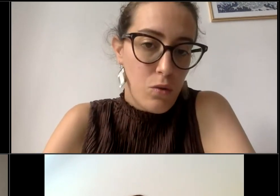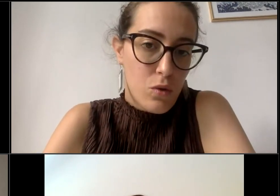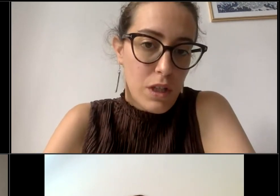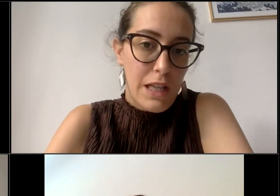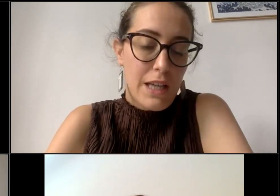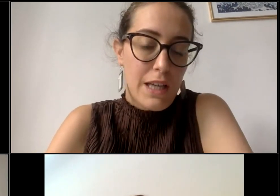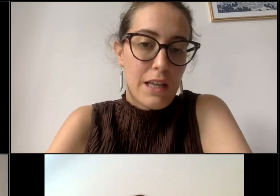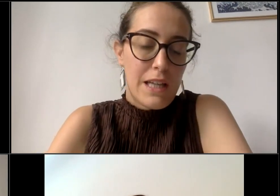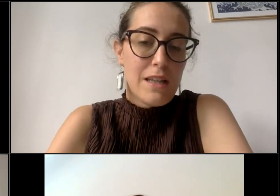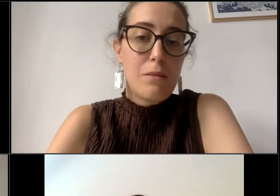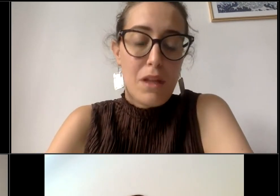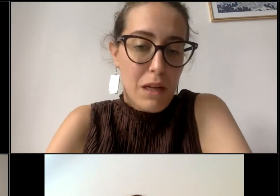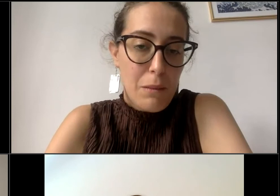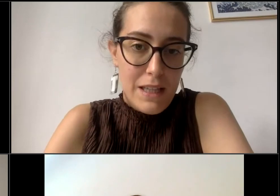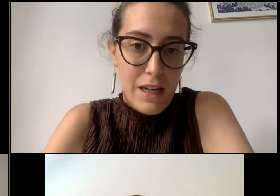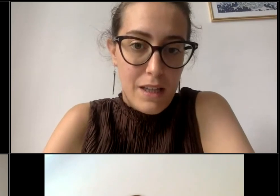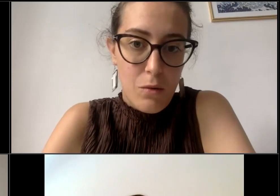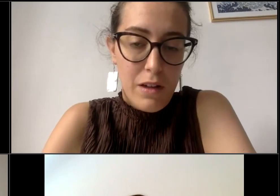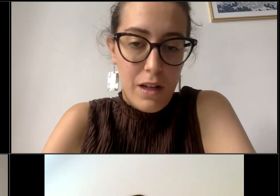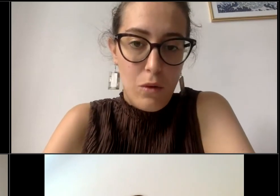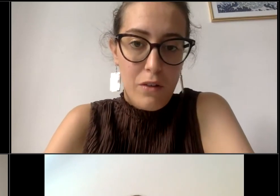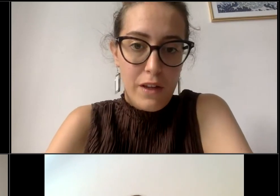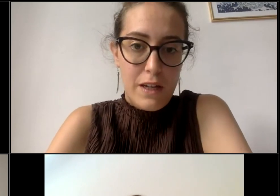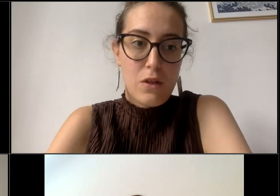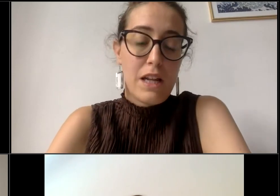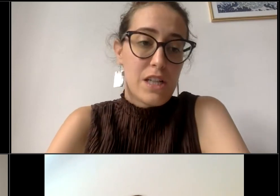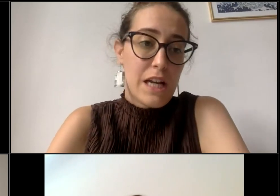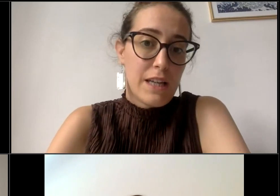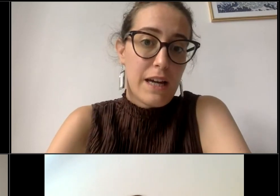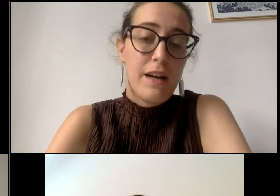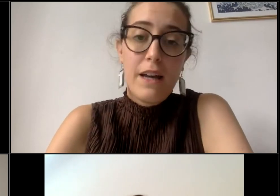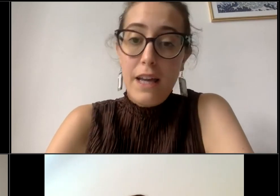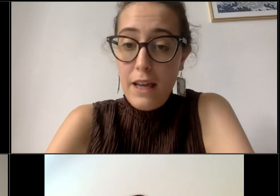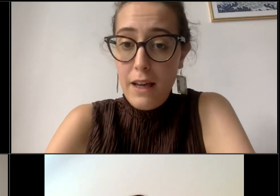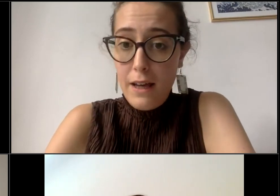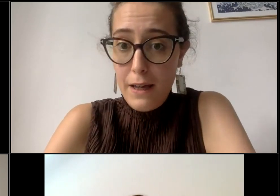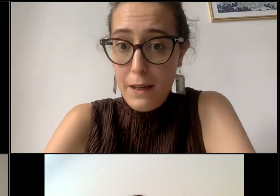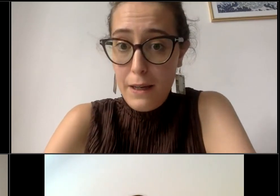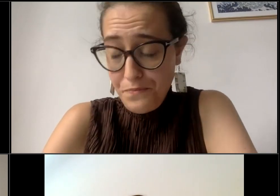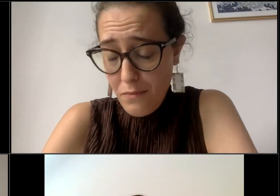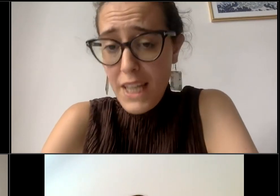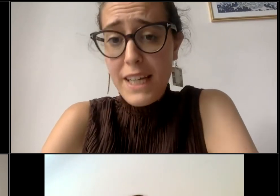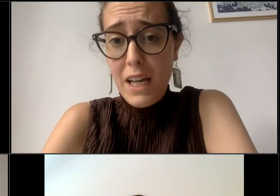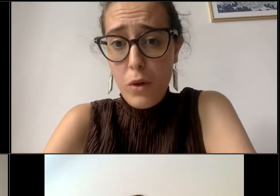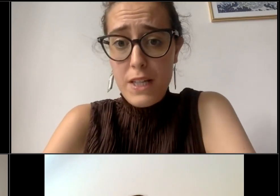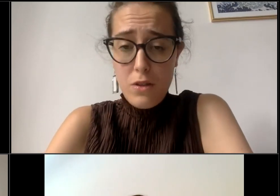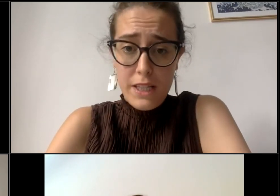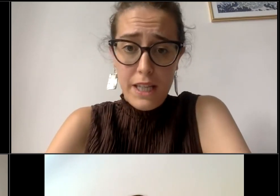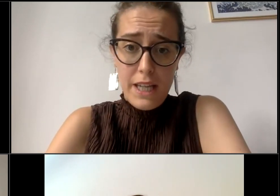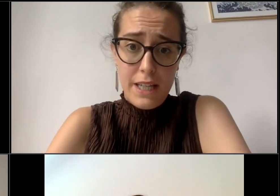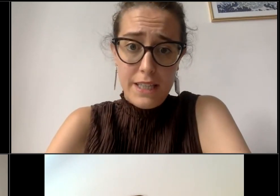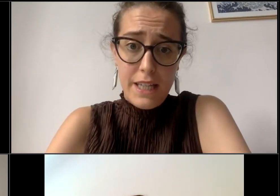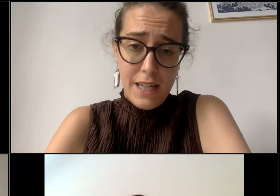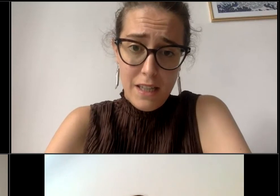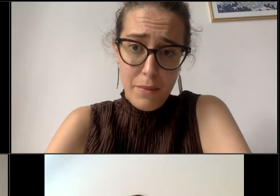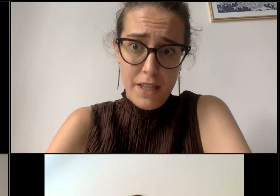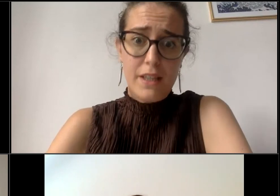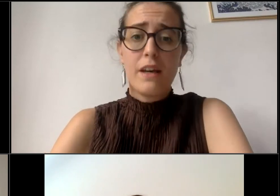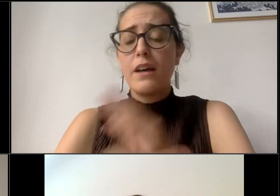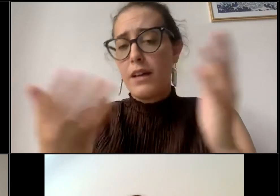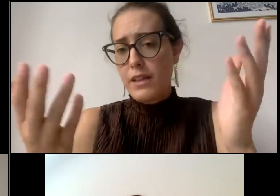collettivi di tutti gli stati membri in materia di riconificazione energetica e le carbonizzazioni dei